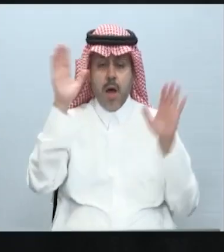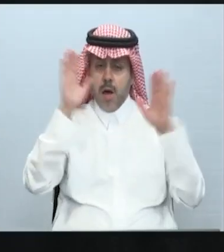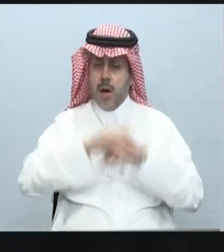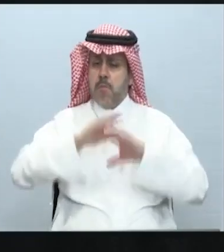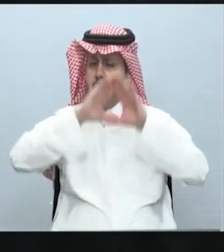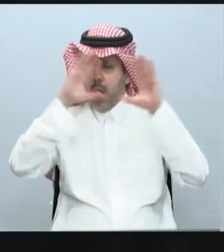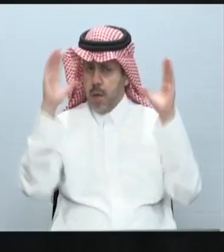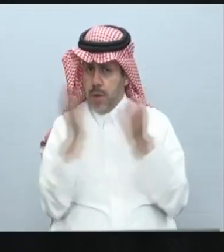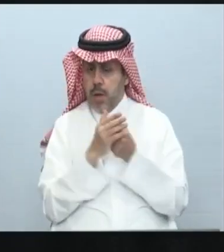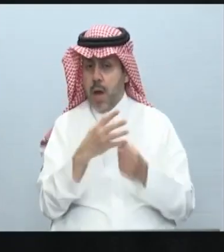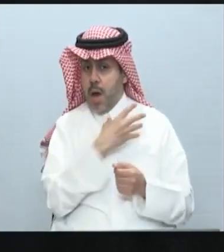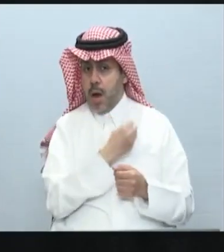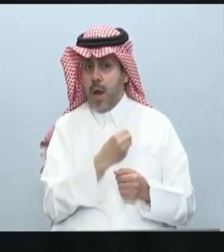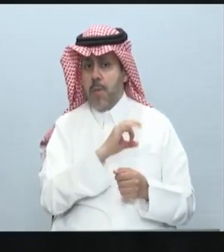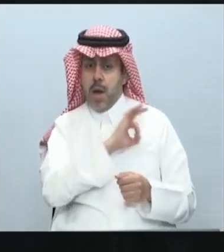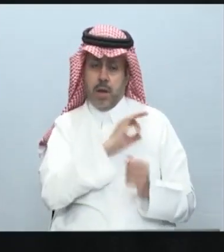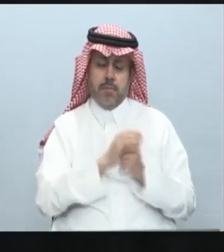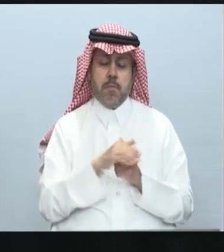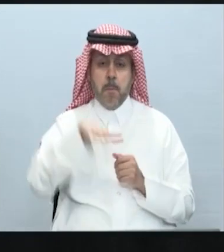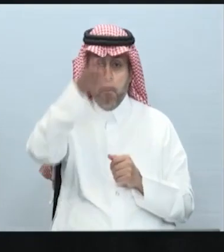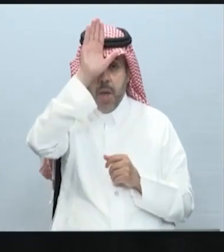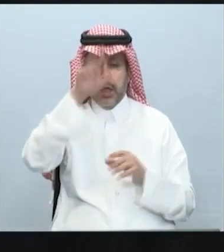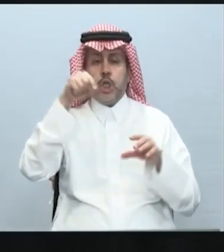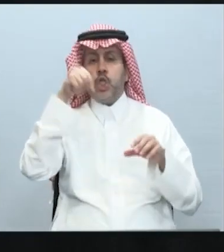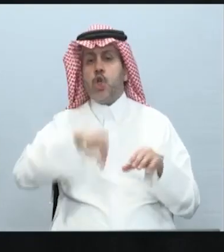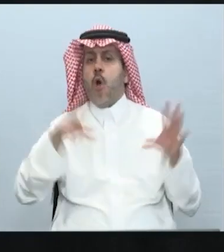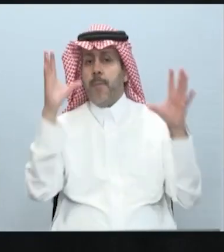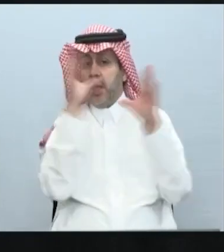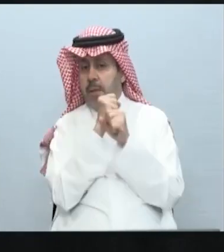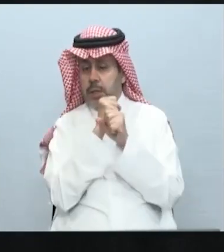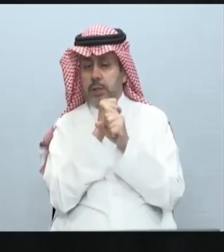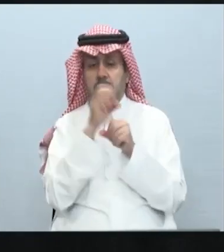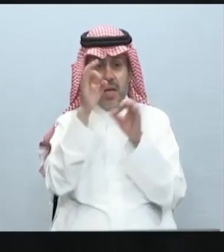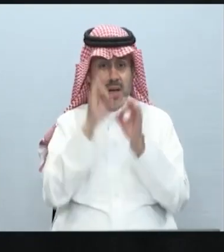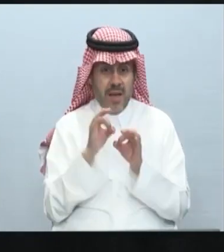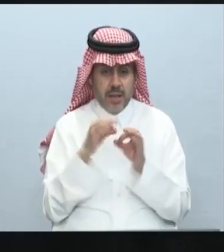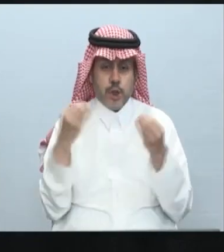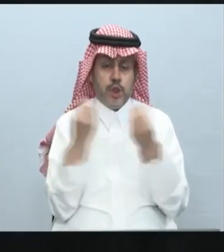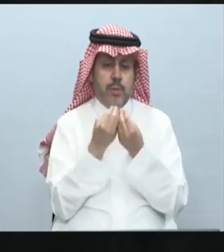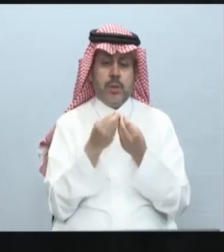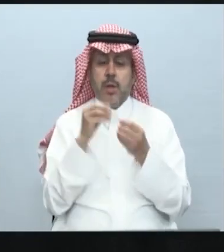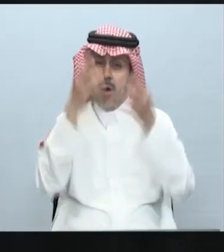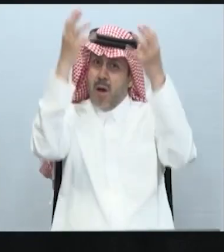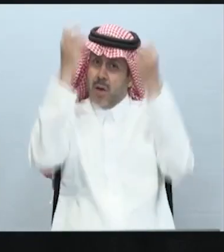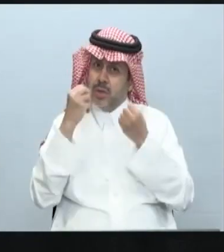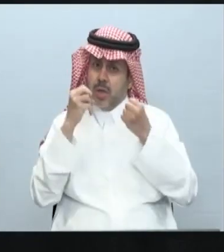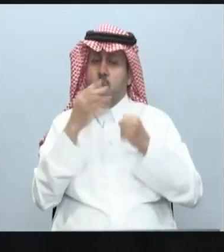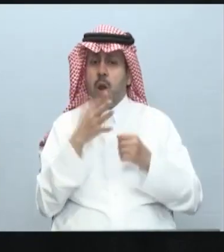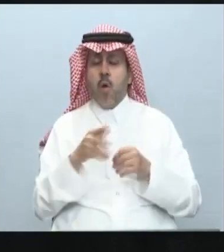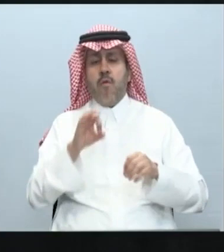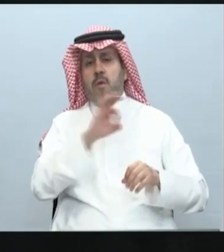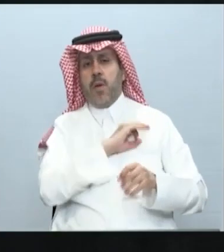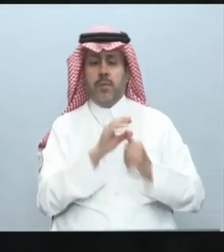الرحمن الرحيم مالك يوم الدين جمعت هذه الايات الرجاء والخوف والمحبه